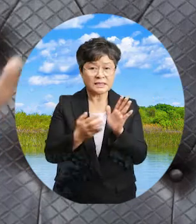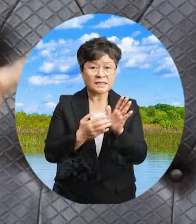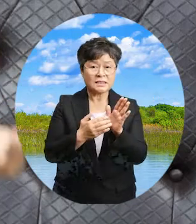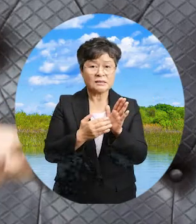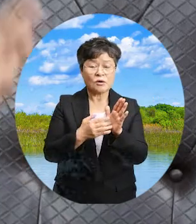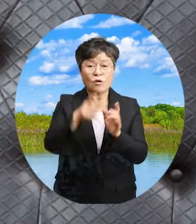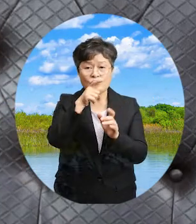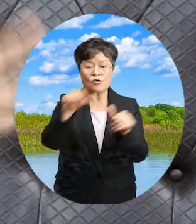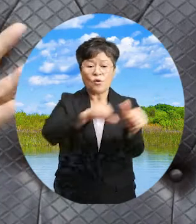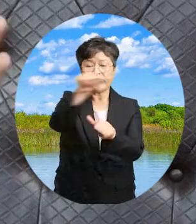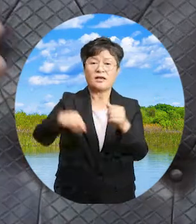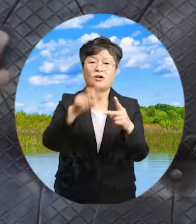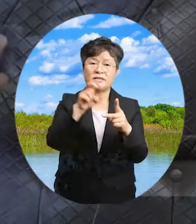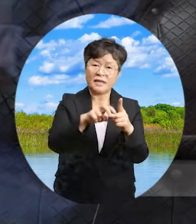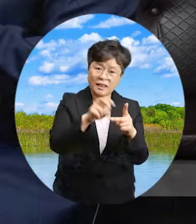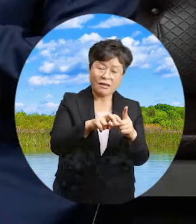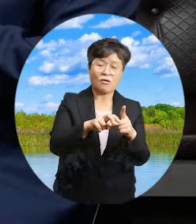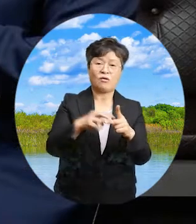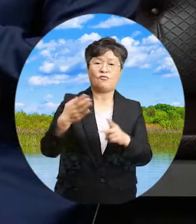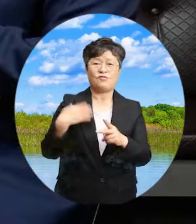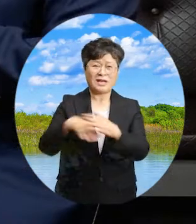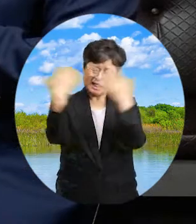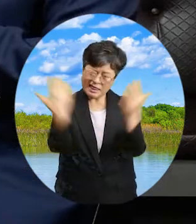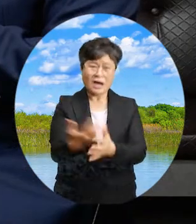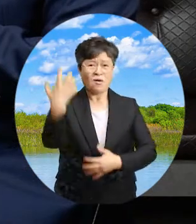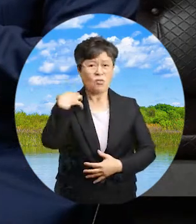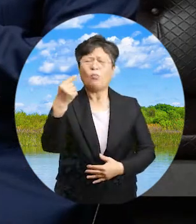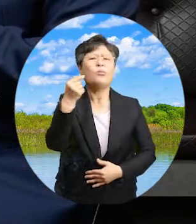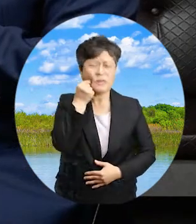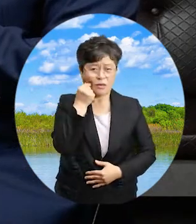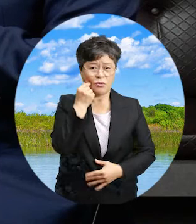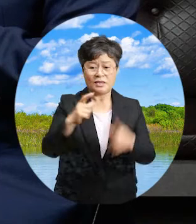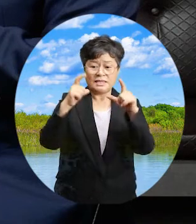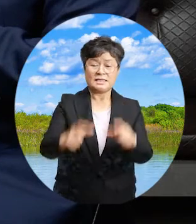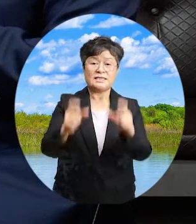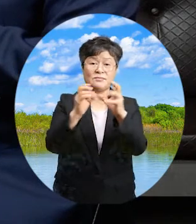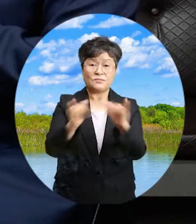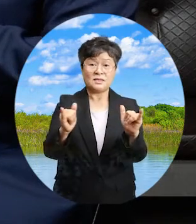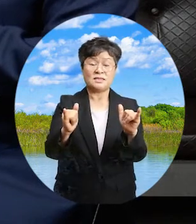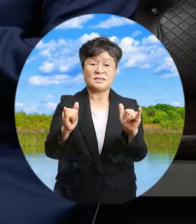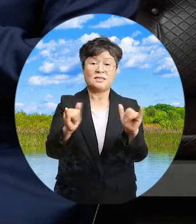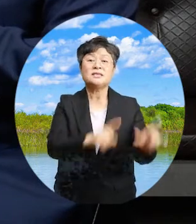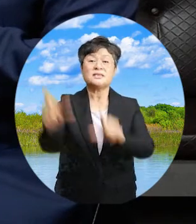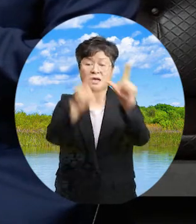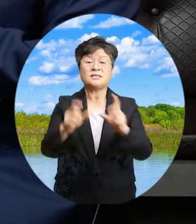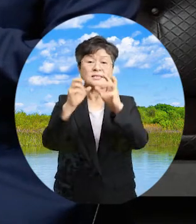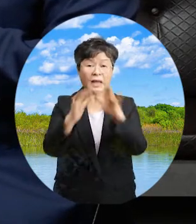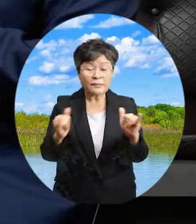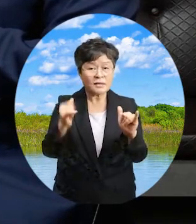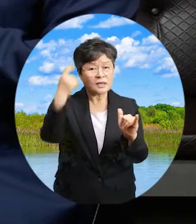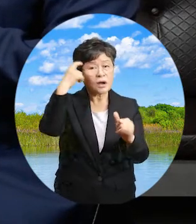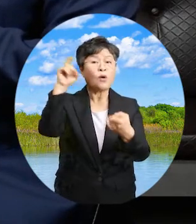그 생태 안내단 육성 사업을 하게 된 거죠. 네. 작년 이어서 올해 두 번째 하고 있는데 요 사업을 하면서 광교 이동 주민센터. 네.